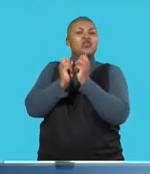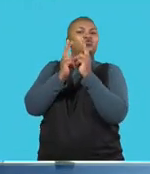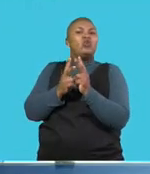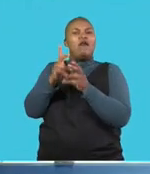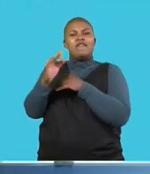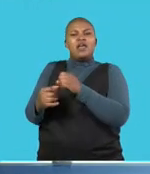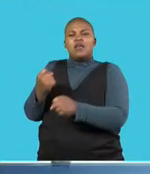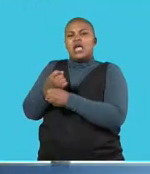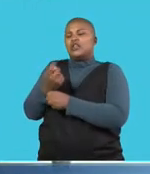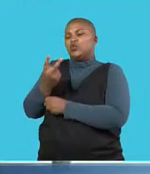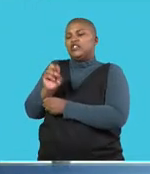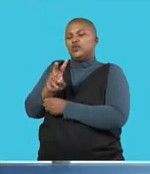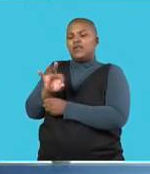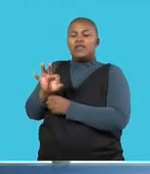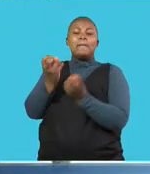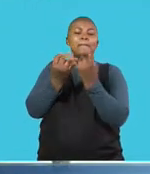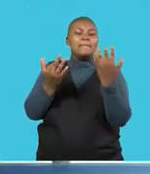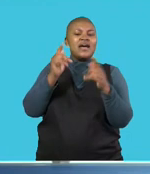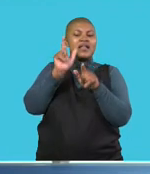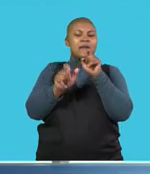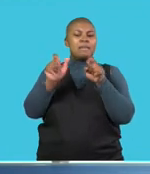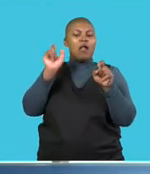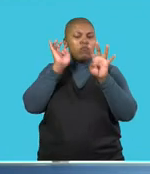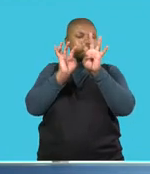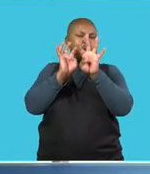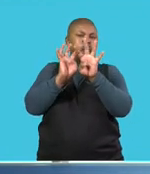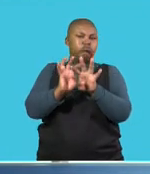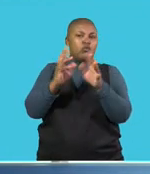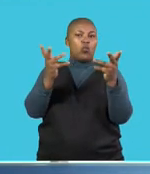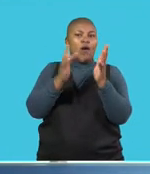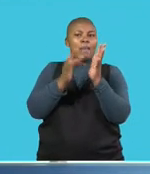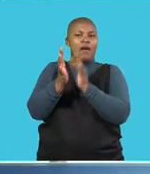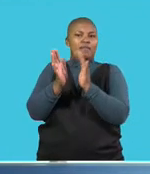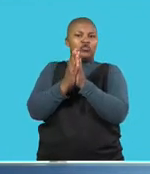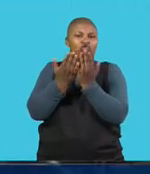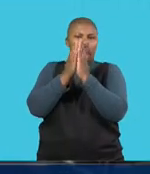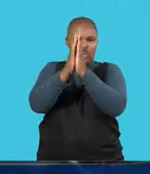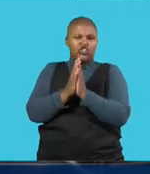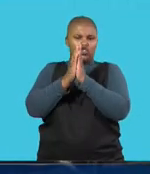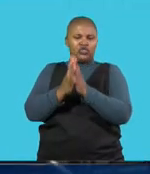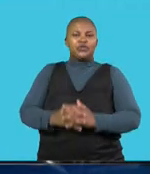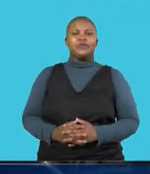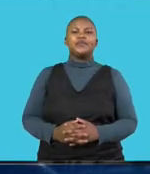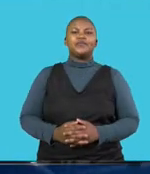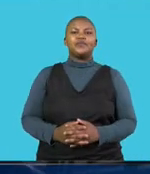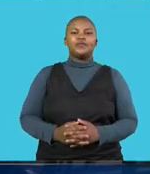namaceki ahlukahlukene bazingathe inkonzo yesikhumbuzo sakhe Rhema Bible Church Randburg. Ndothuke kakhulu